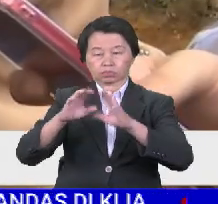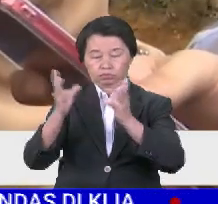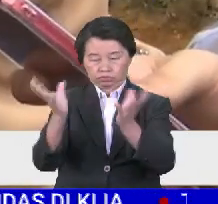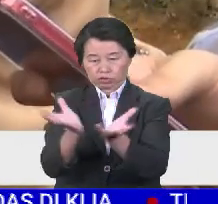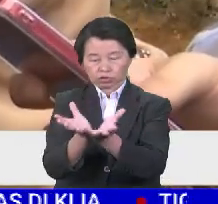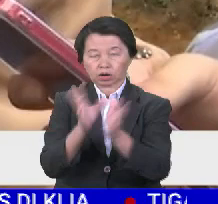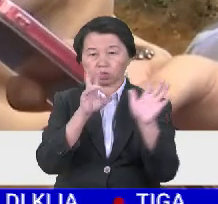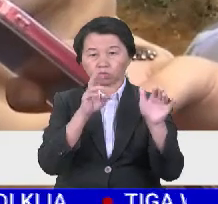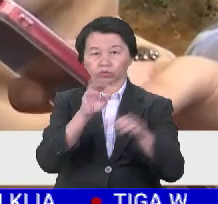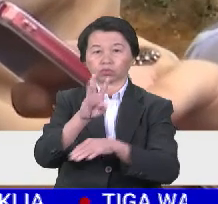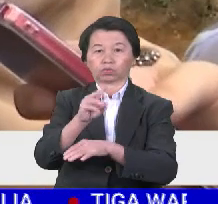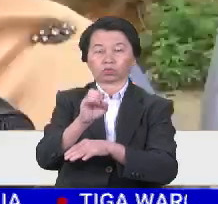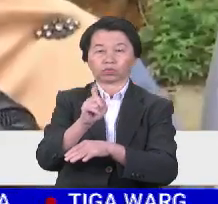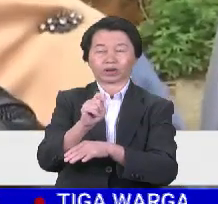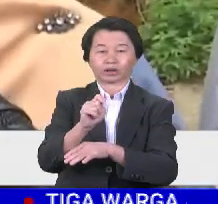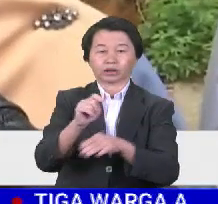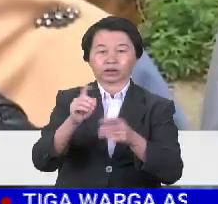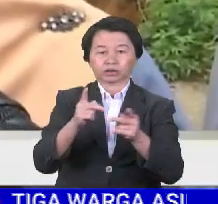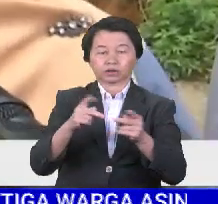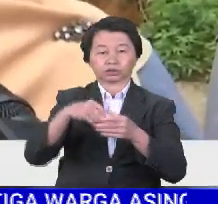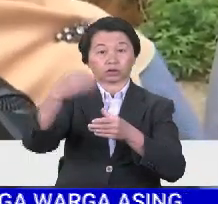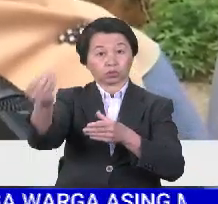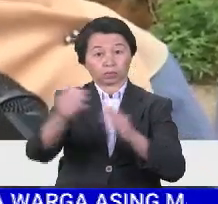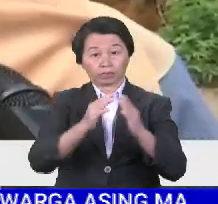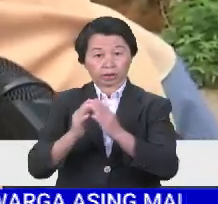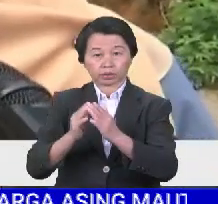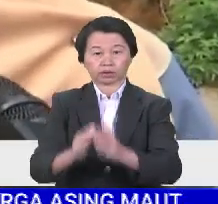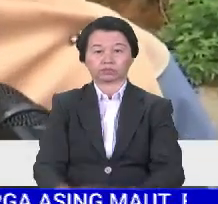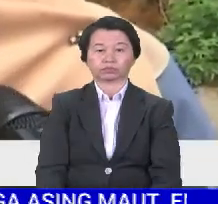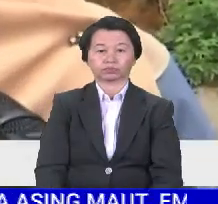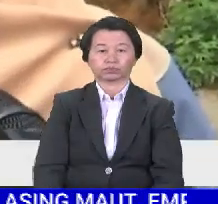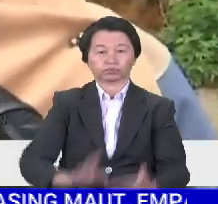walet di kawasan World Bandar. Komuniti dapat melihatlah bahawa